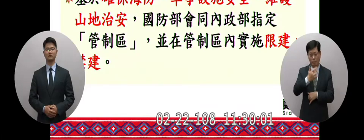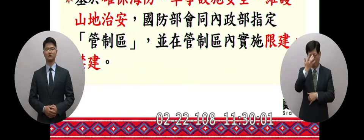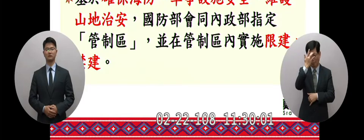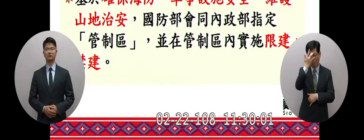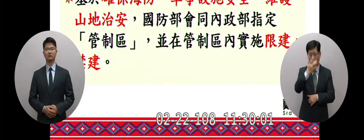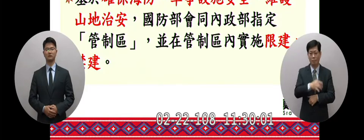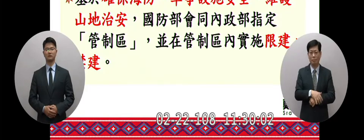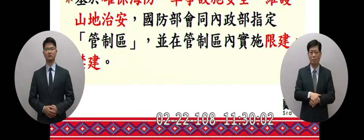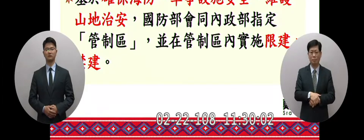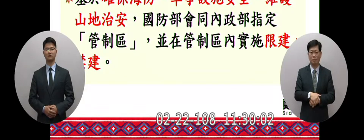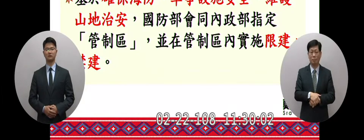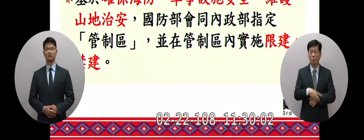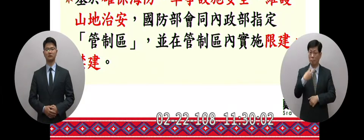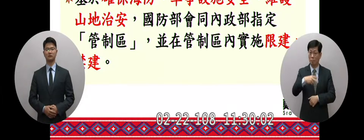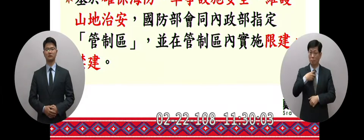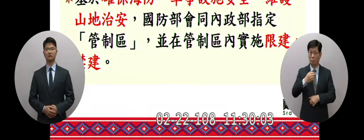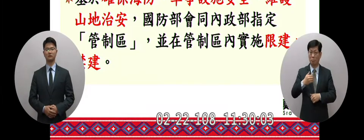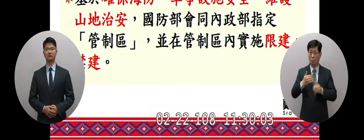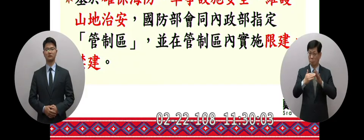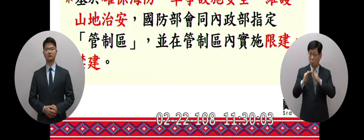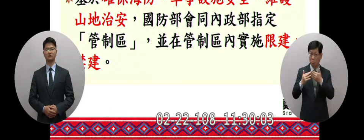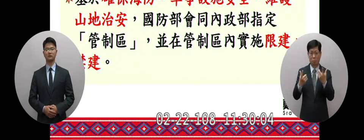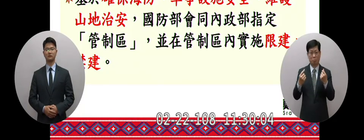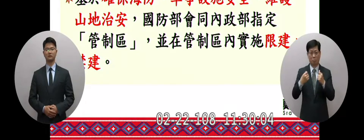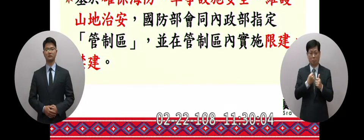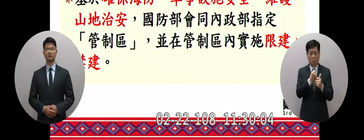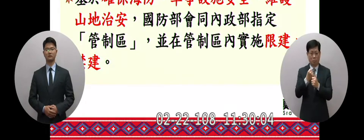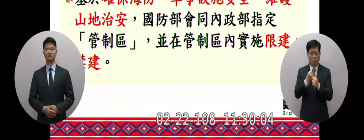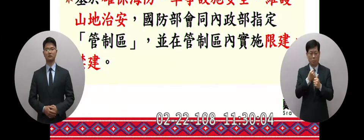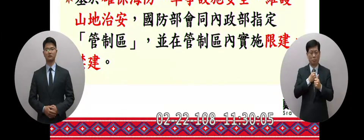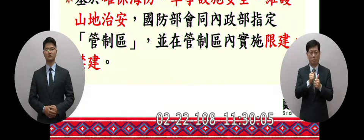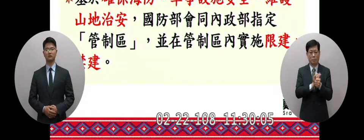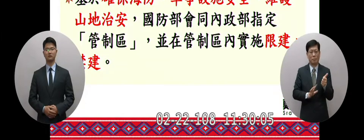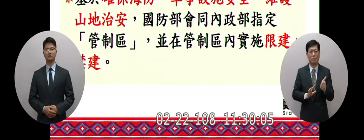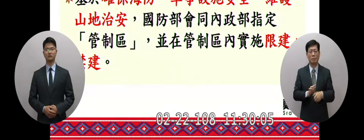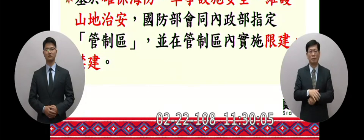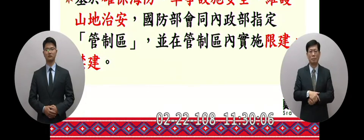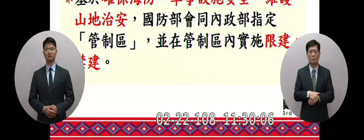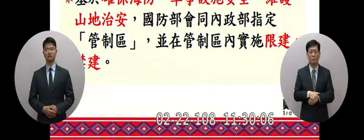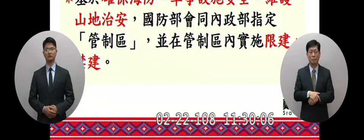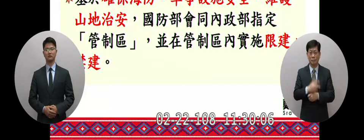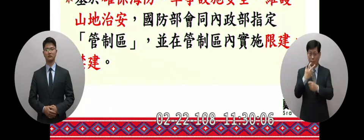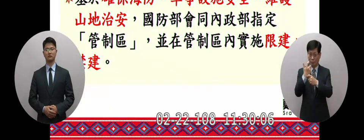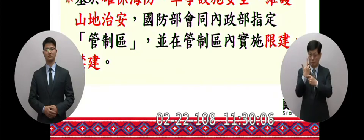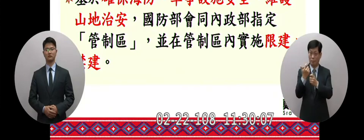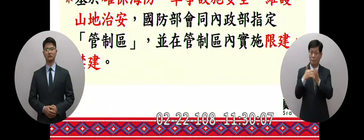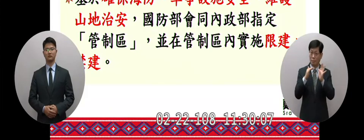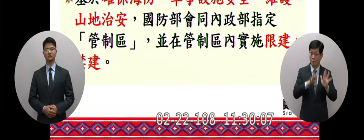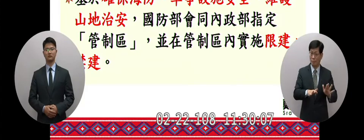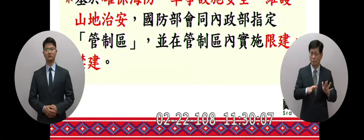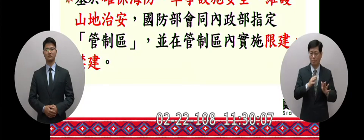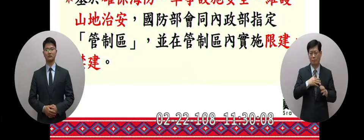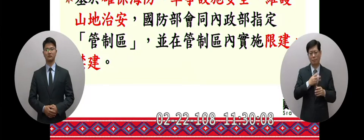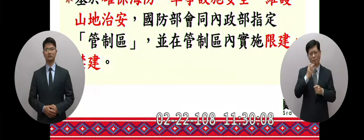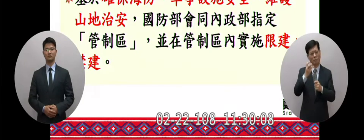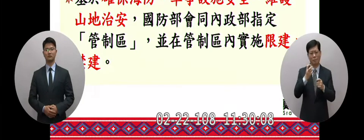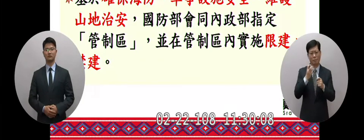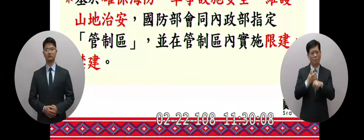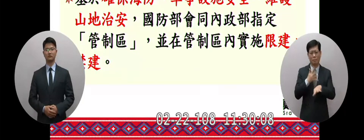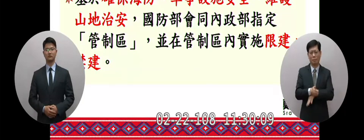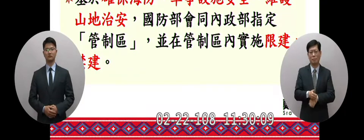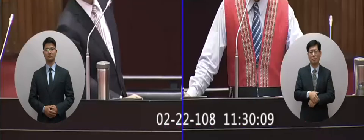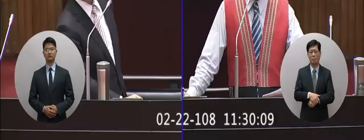便，建筑就因管制而受到影响啊。76年到现在啊，已经30多年